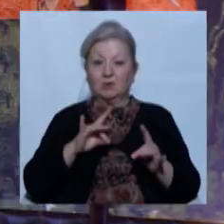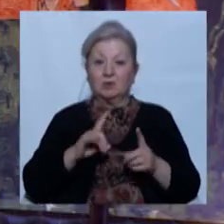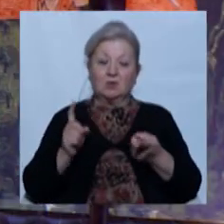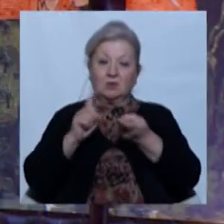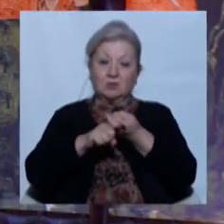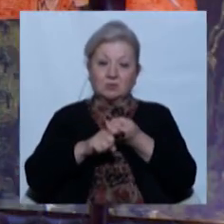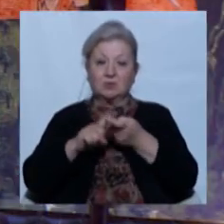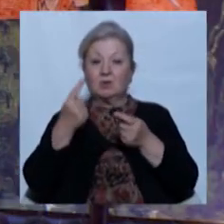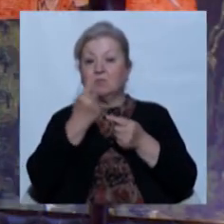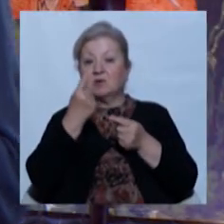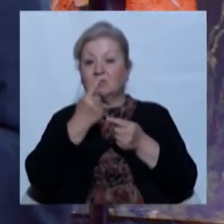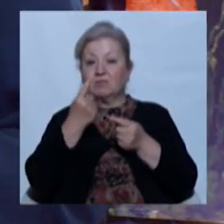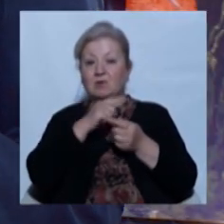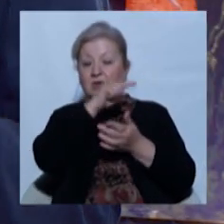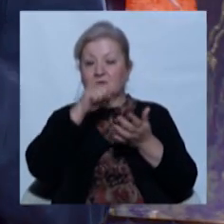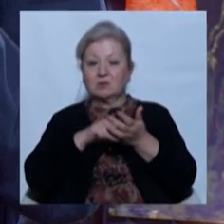პირველ